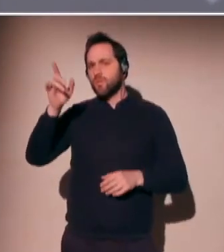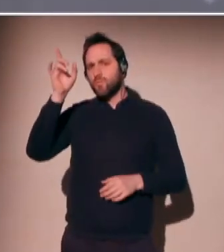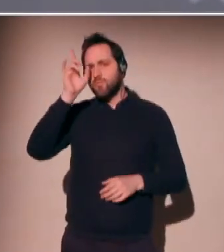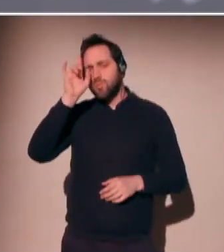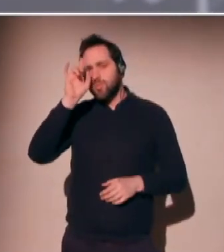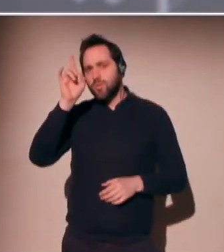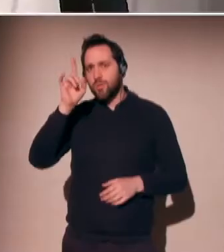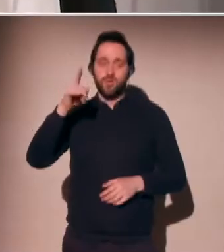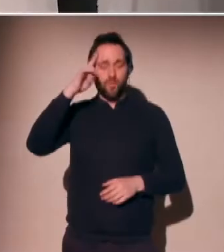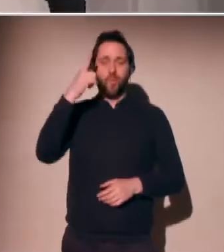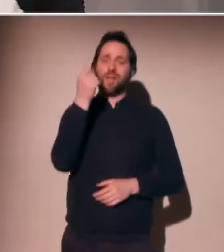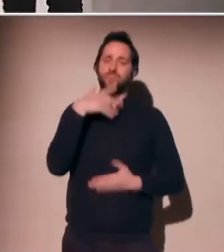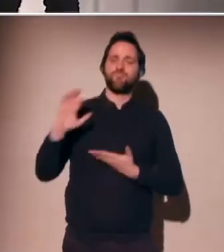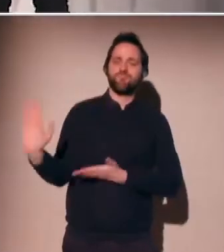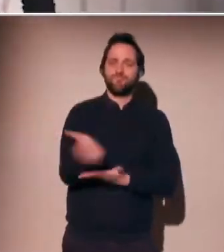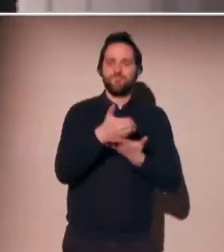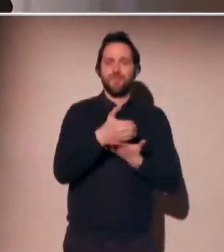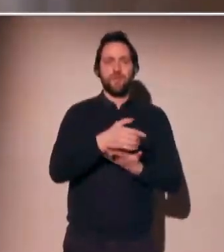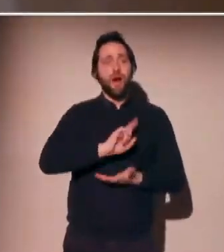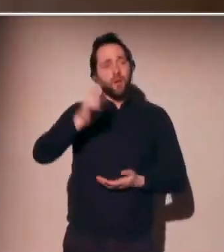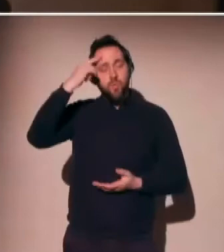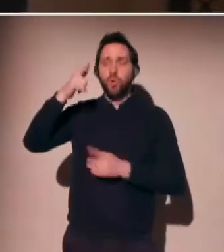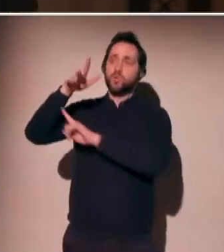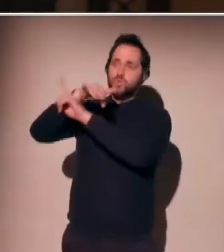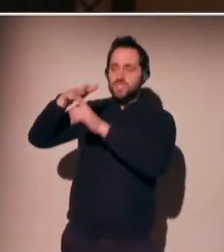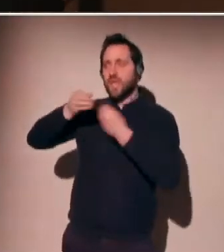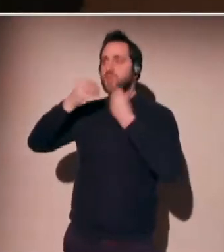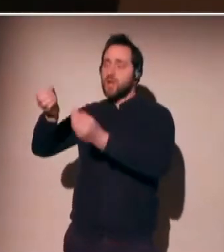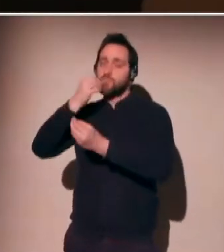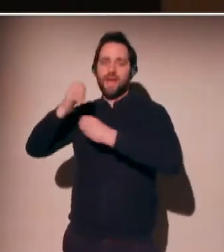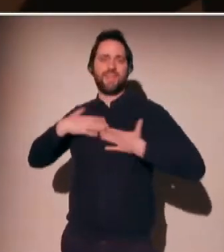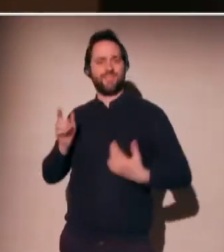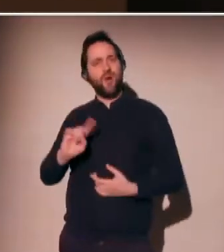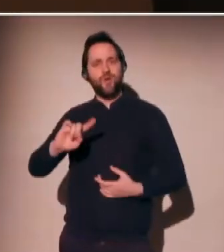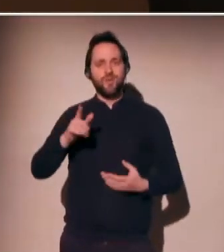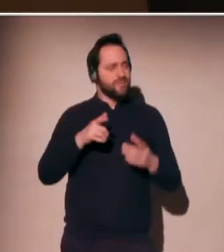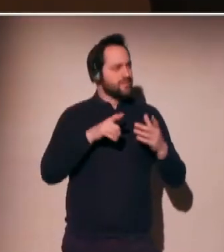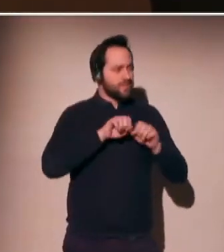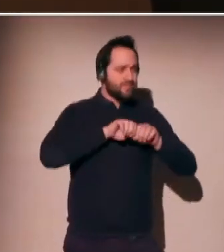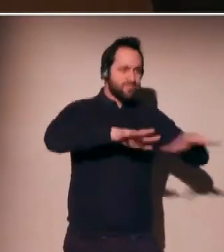c'est à ça qu'il faut penser, aux externalités et au long terme. Merci beaucoup, Cathy. Merci à vous.